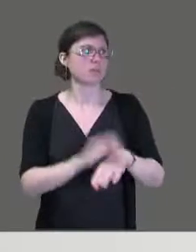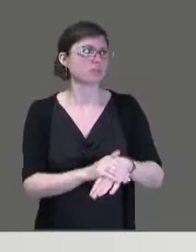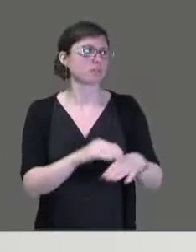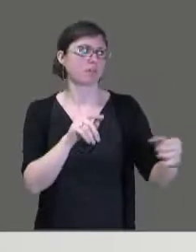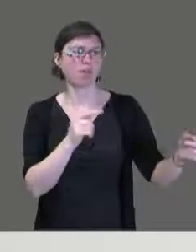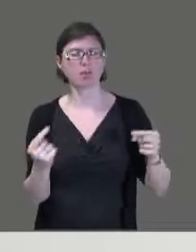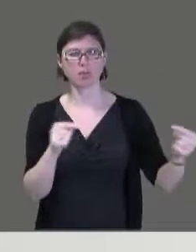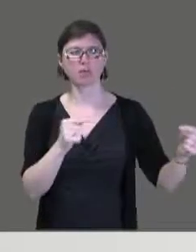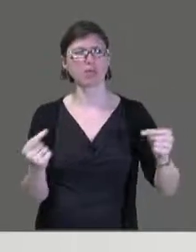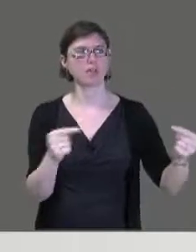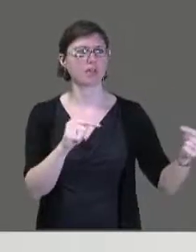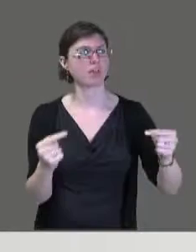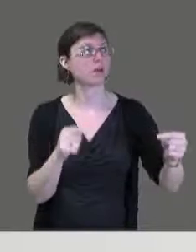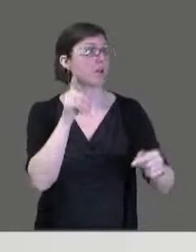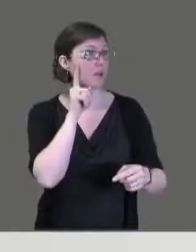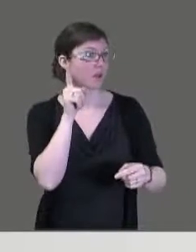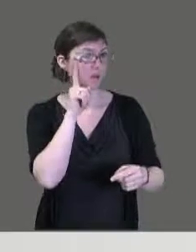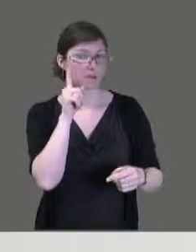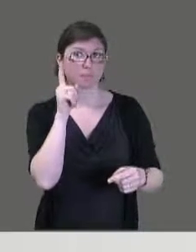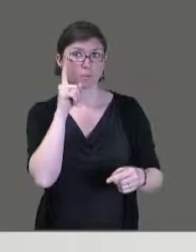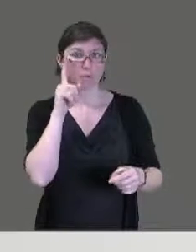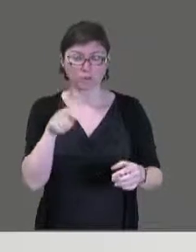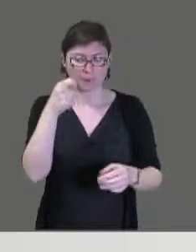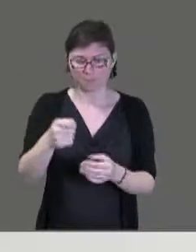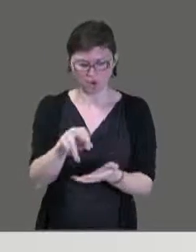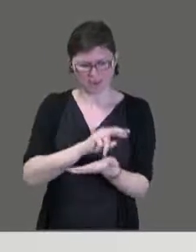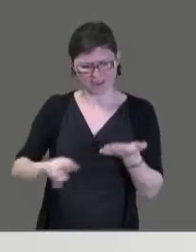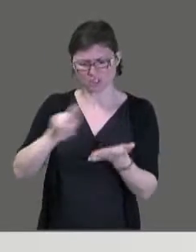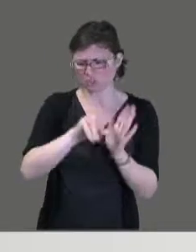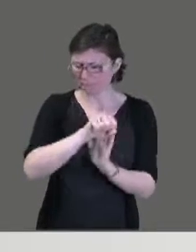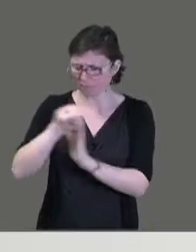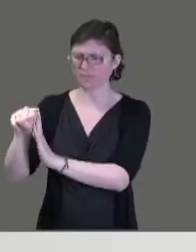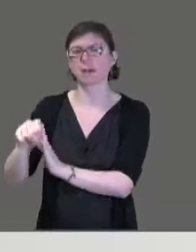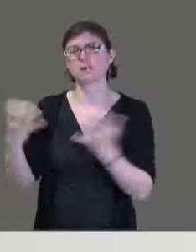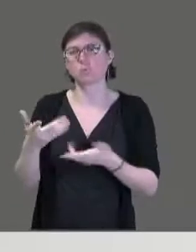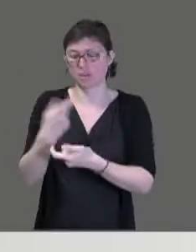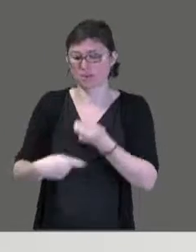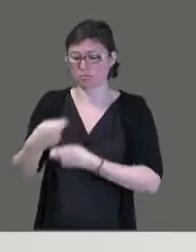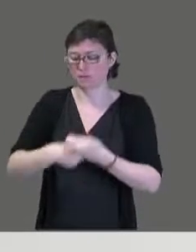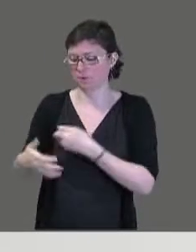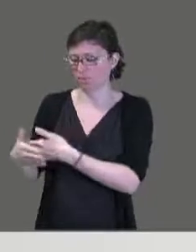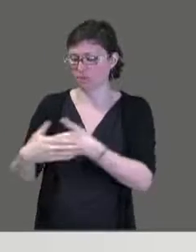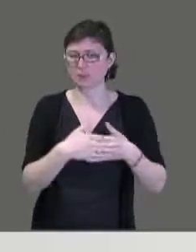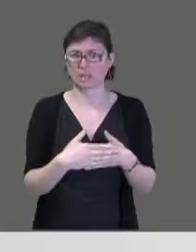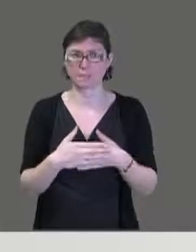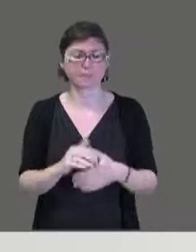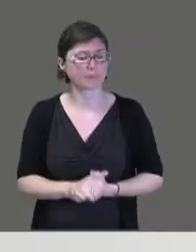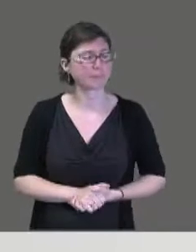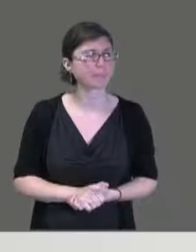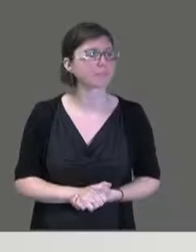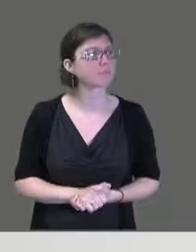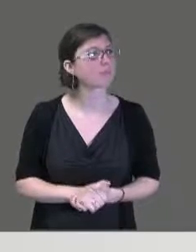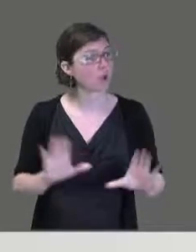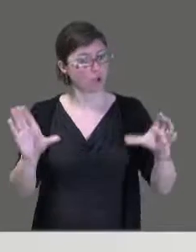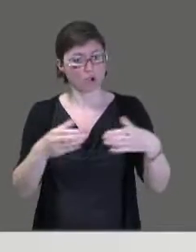interventions en faveur de ce qui devrait être la grande priorité du mandat, l'économie de proximité. Nous avons bien